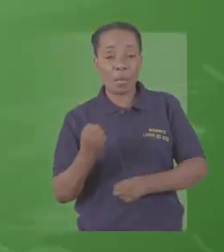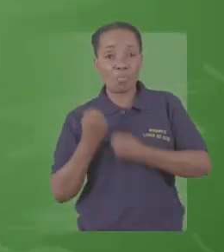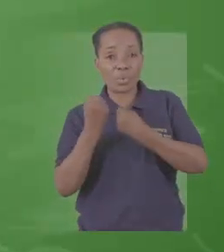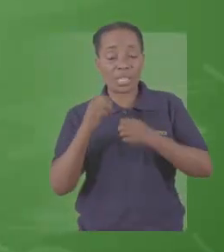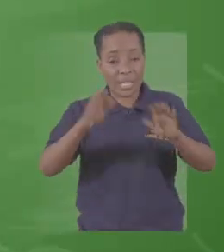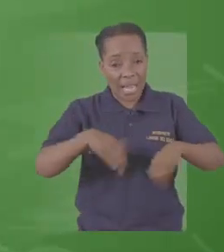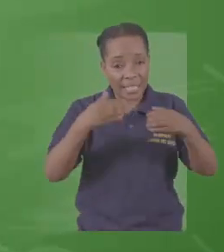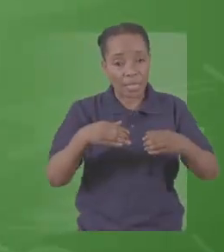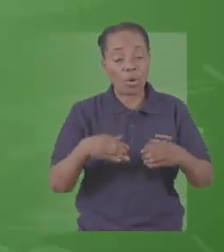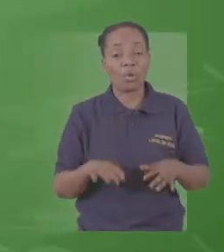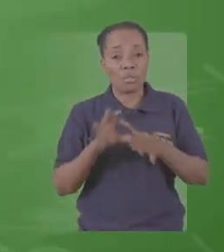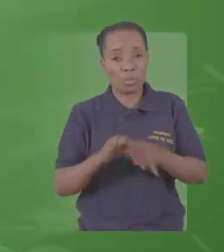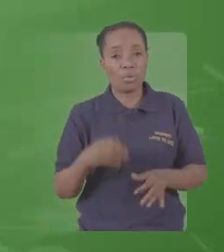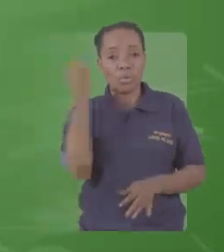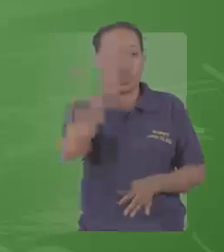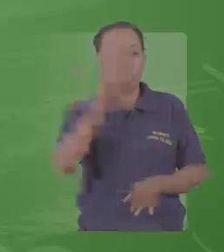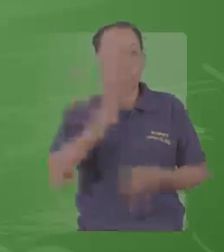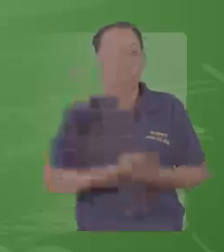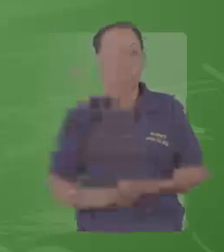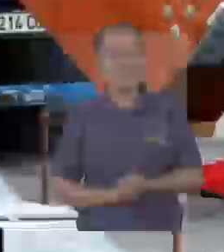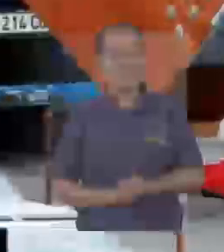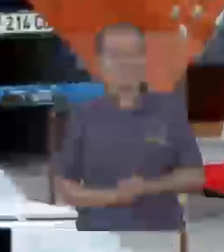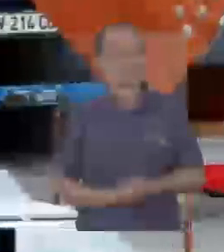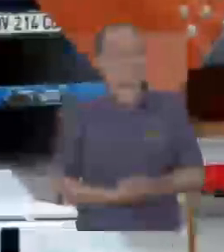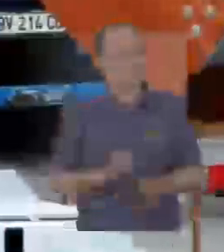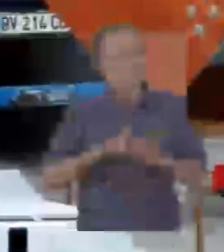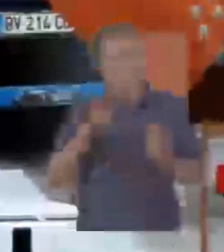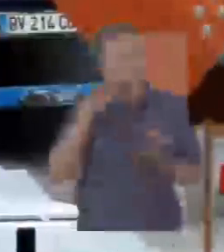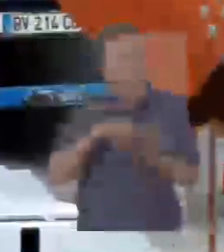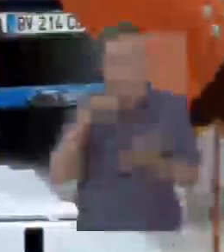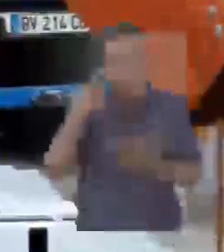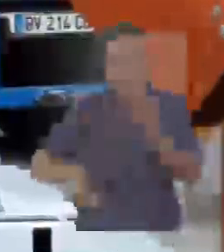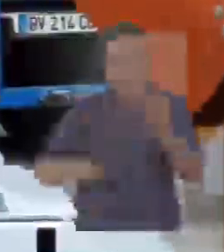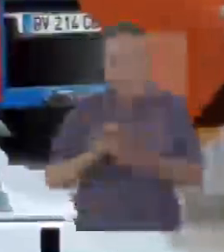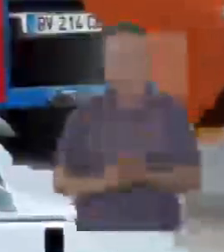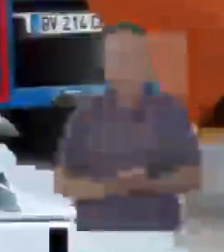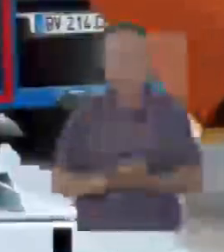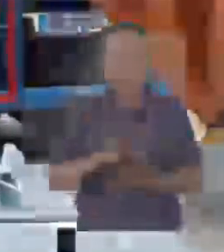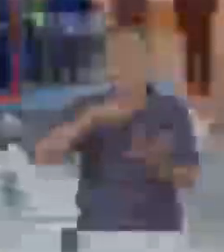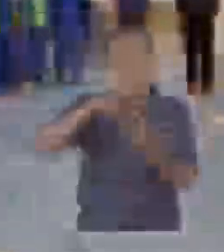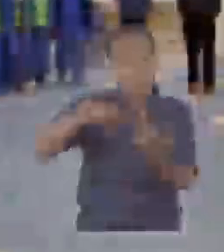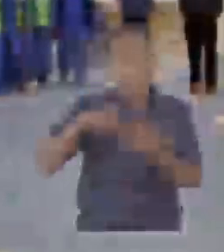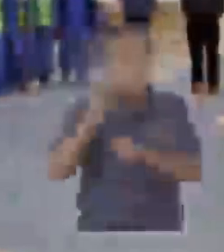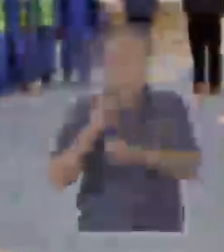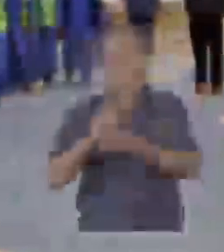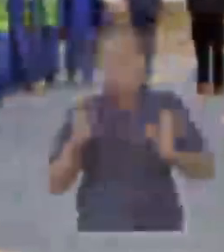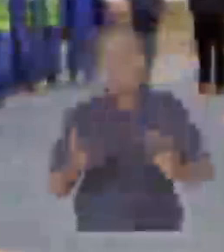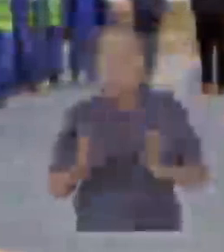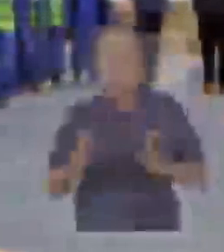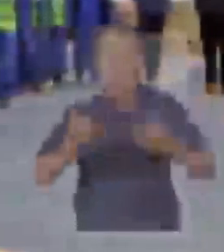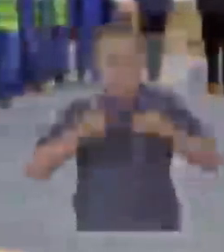Cette main-d'œuvre est caractérisée aussi par la présence d'une population d'immigrés,